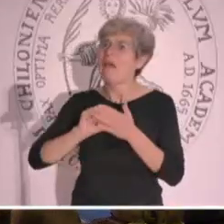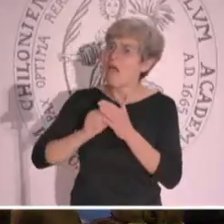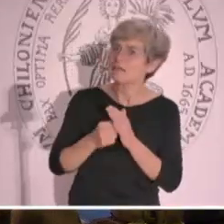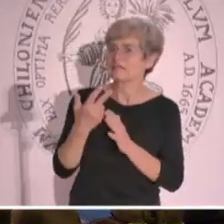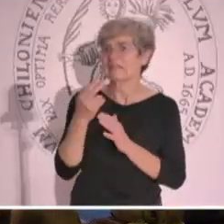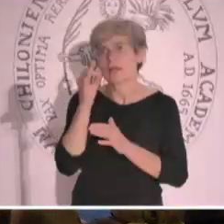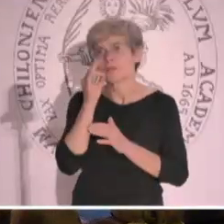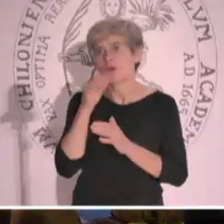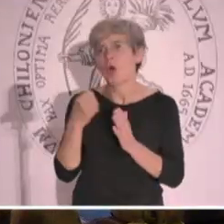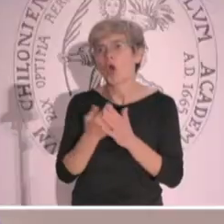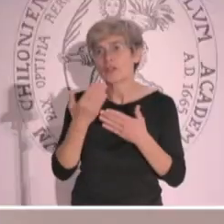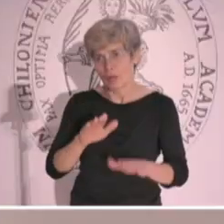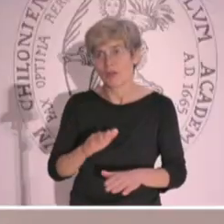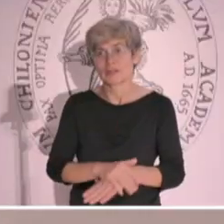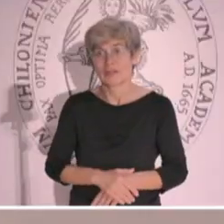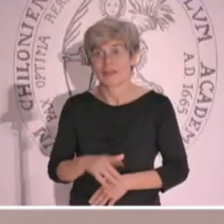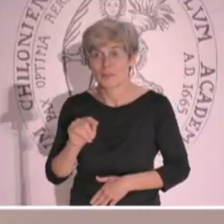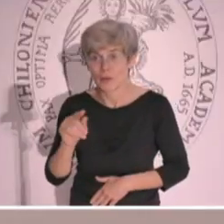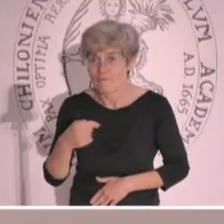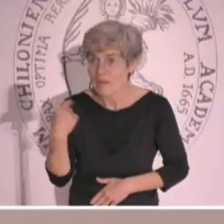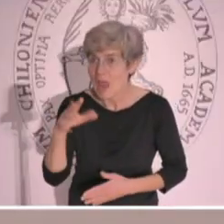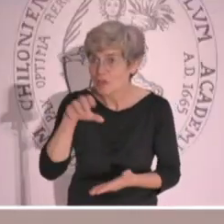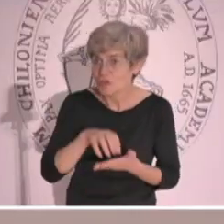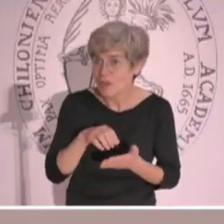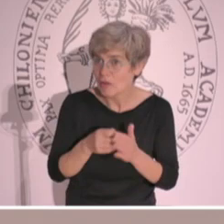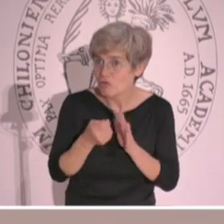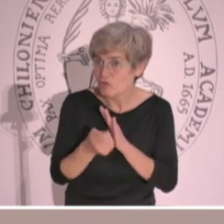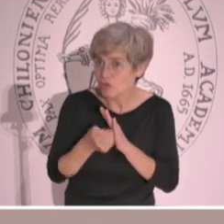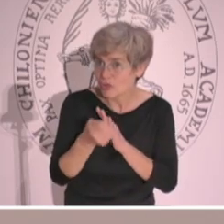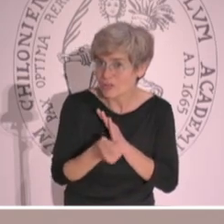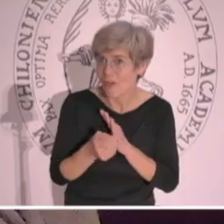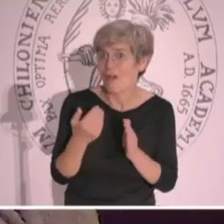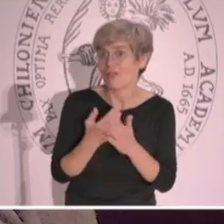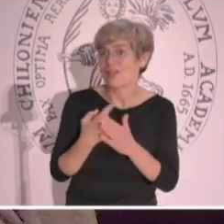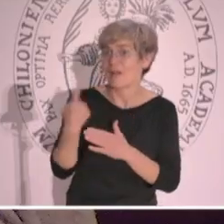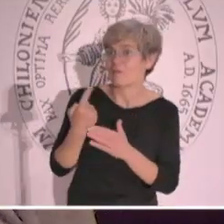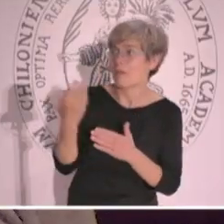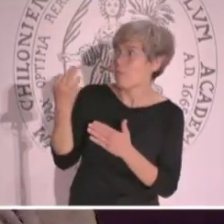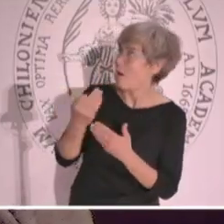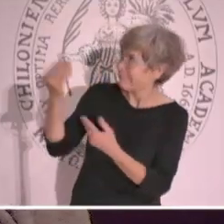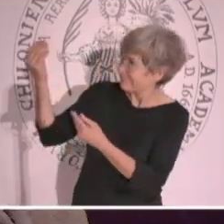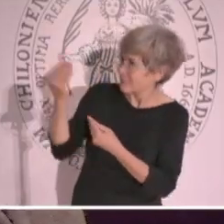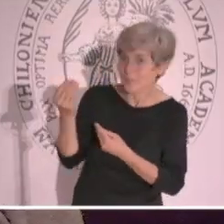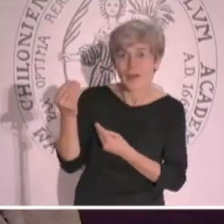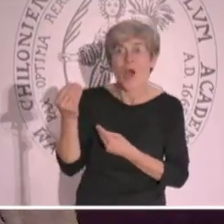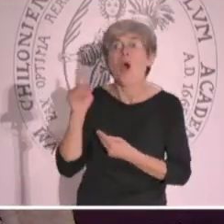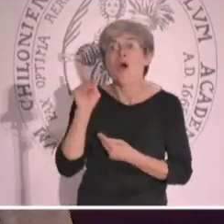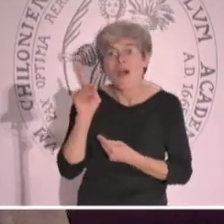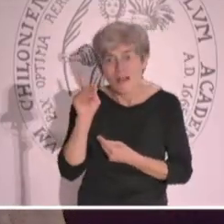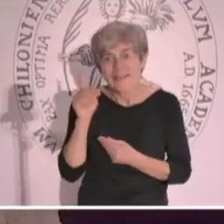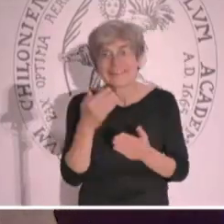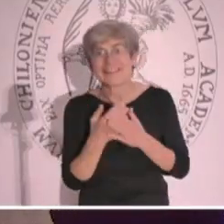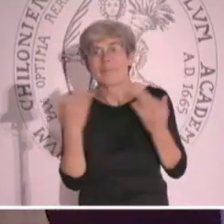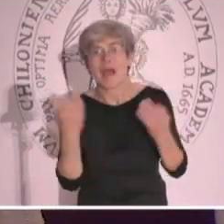etwas dazuschießen. Und dafür brauchen wir jeden Mann, jede Frau an Bord, auch im Melderegister, damit wir die Zuschüsse und die